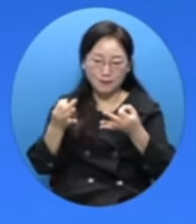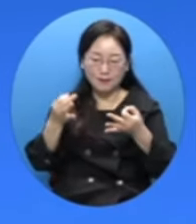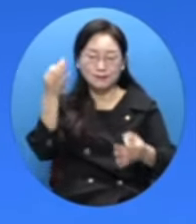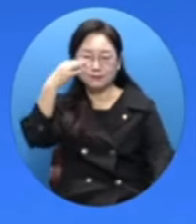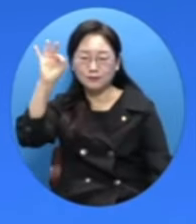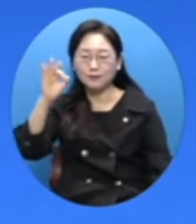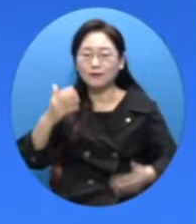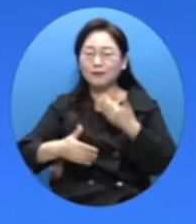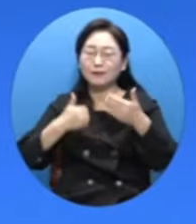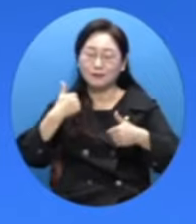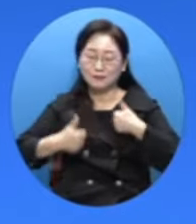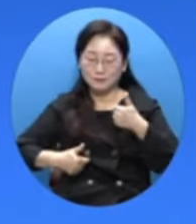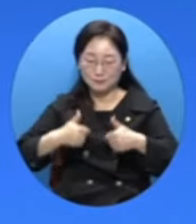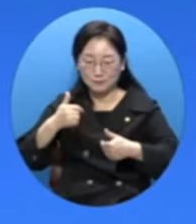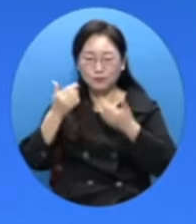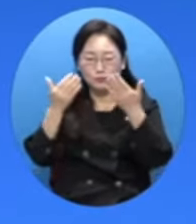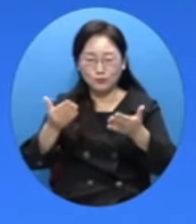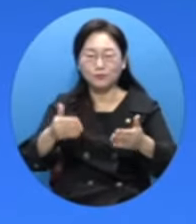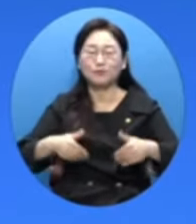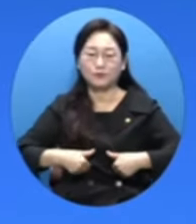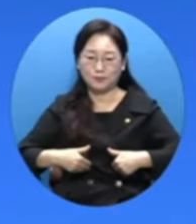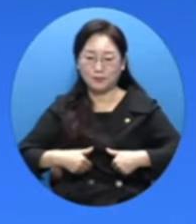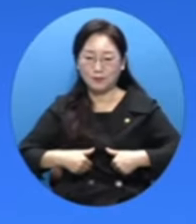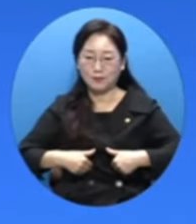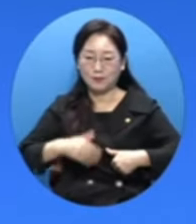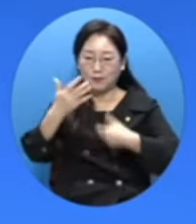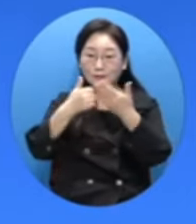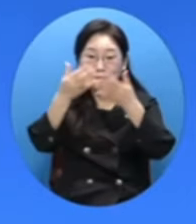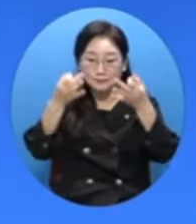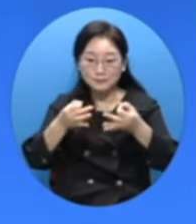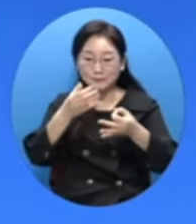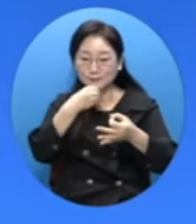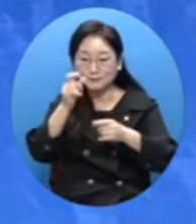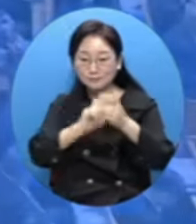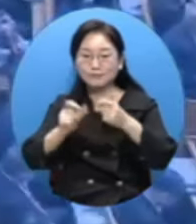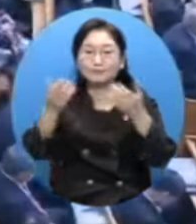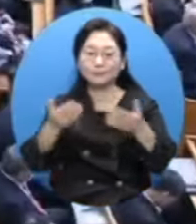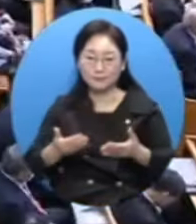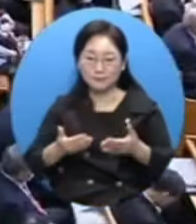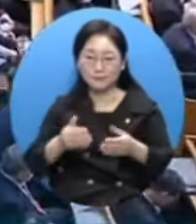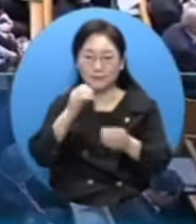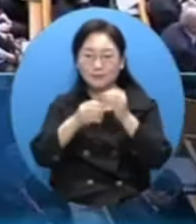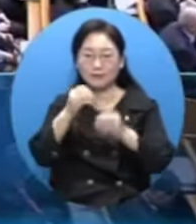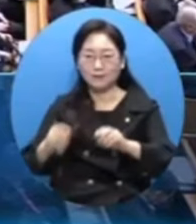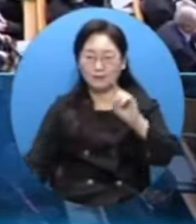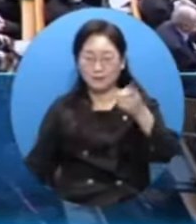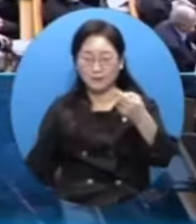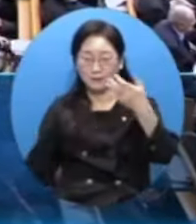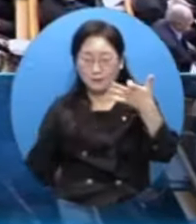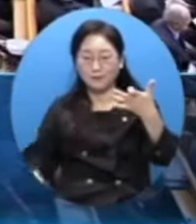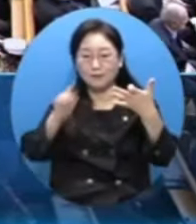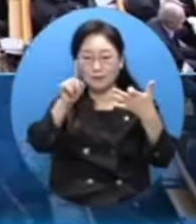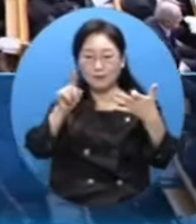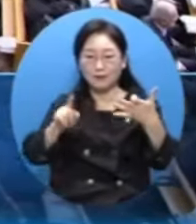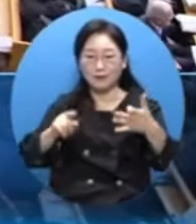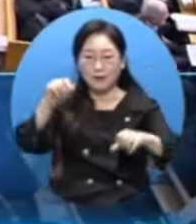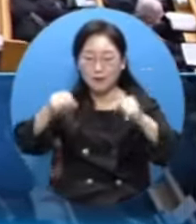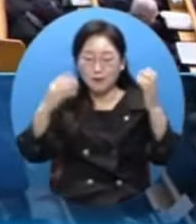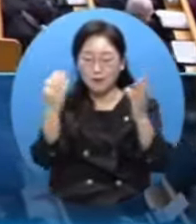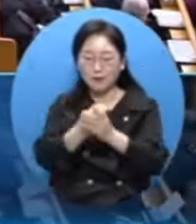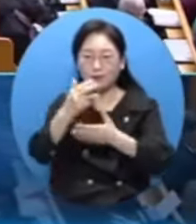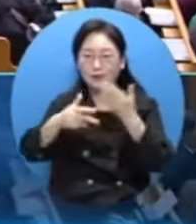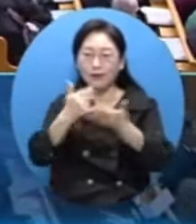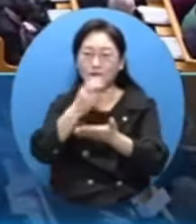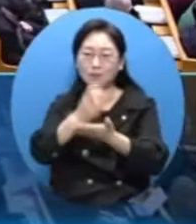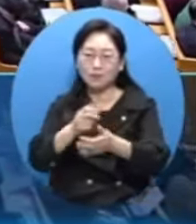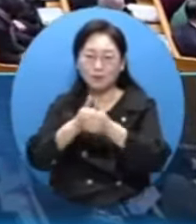기쁘지 않은 삶을 살아야 됩니다. 그때 하나님께서 복의 복을 더하여 주시는 것입니다. 시편 119편 1절에 행위가 온전하여 여호와의 율법을 따라 행하는